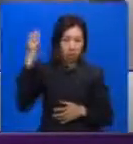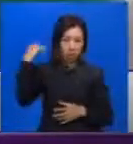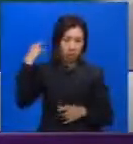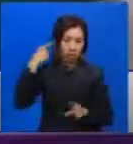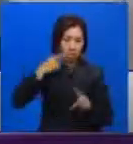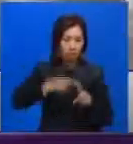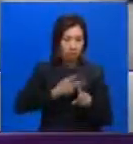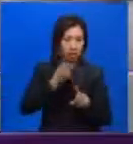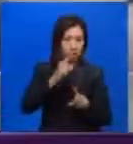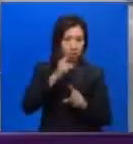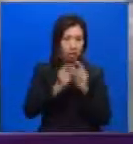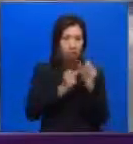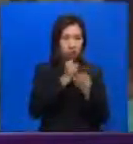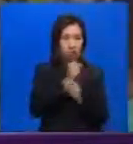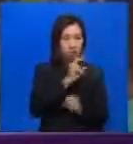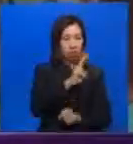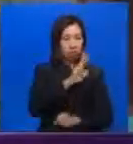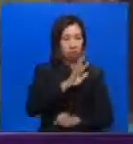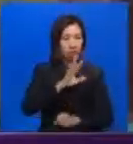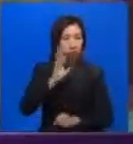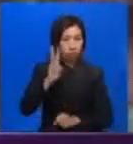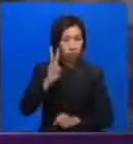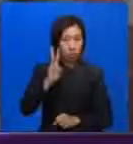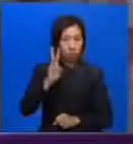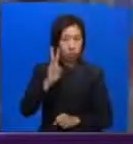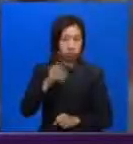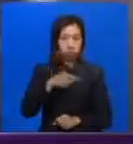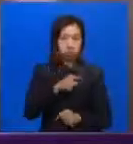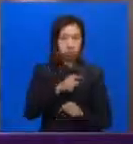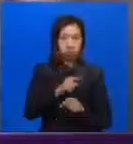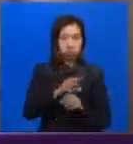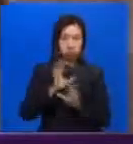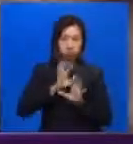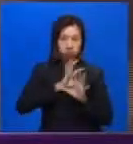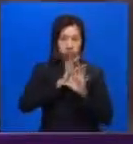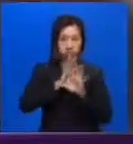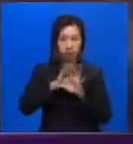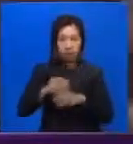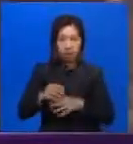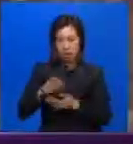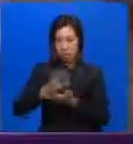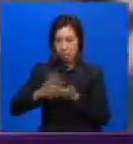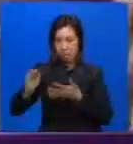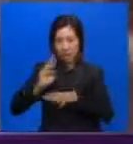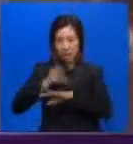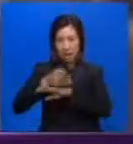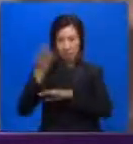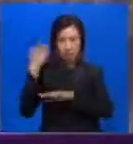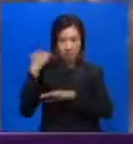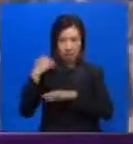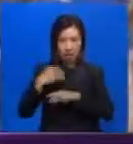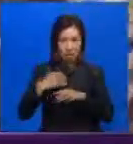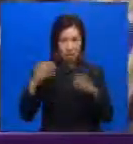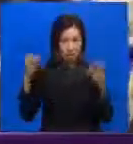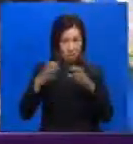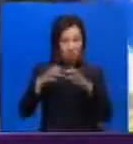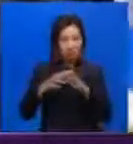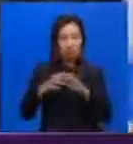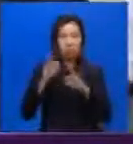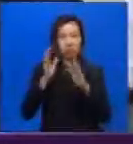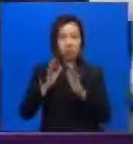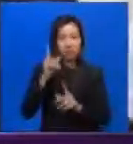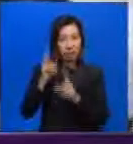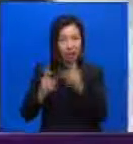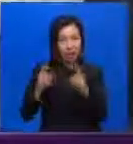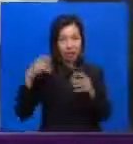ศจิกายน2556ที่เกิดการปะทะกันบริเวณมหาวิทยาลัยรามคำแหงจนถึงปัจจุบันมีเหยื่อทาง